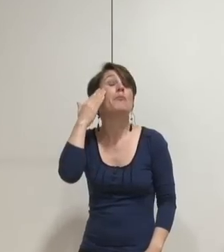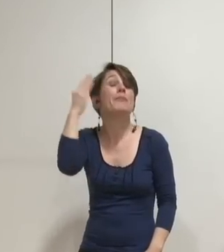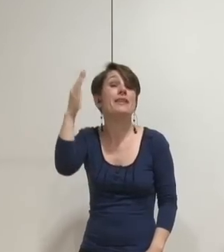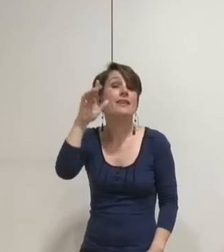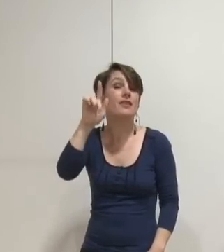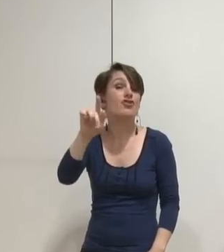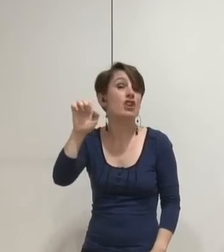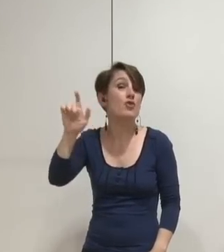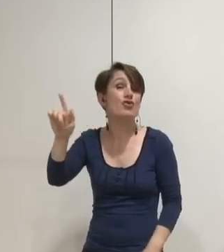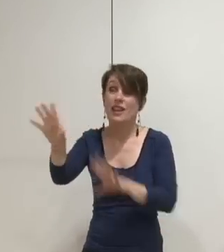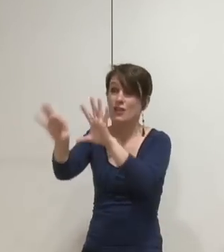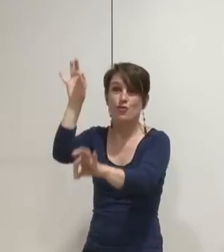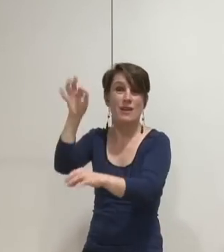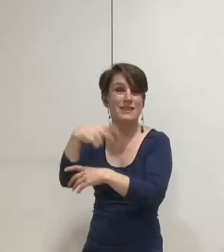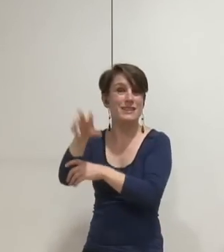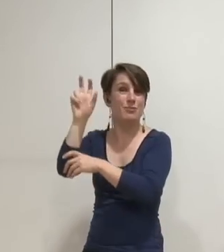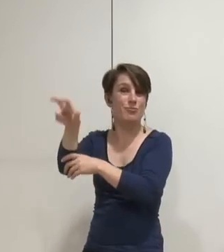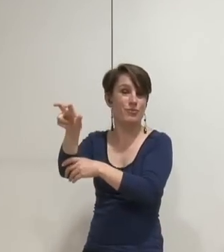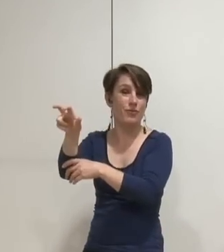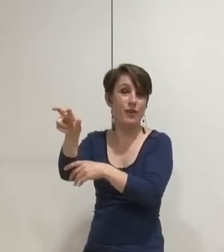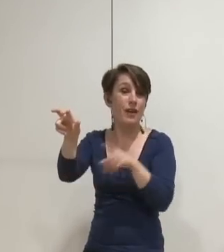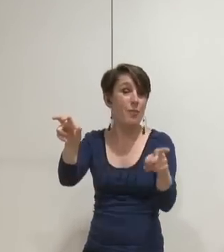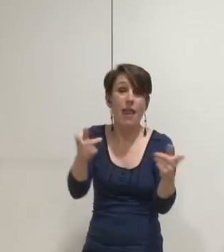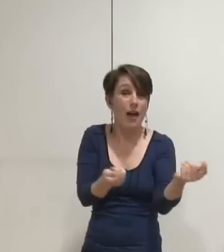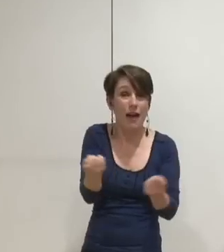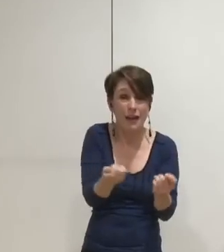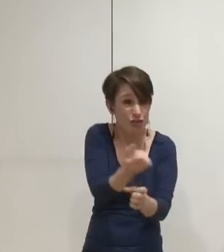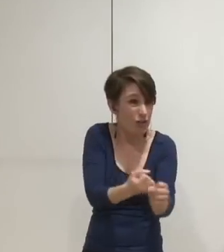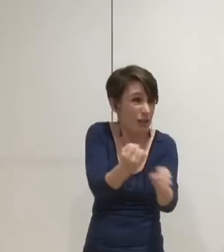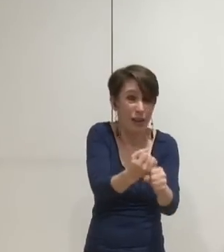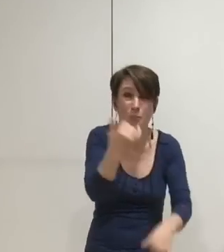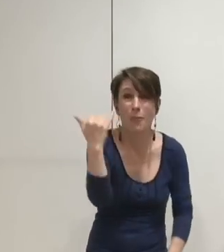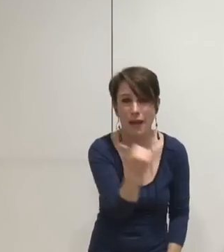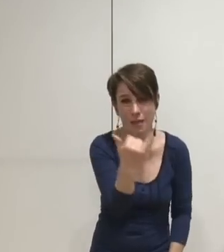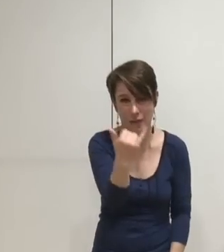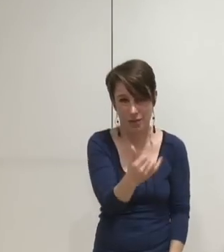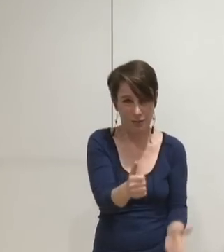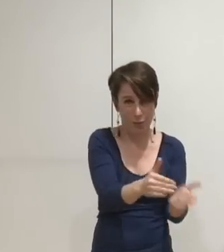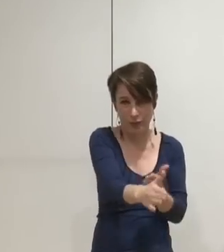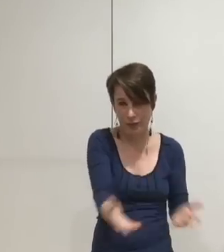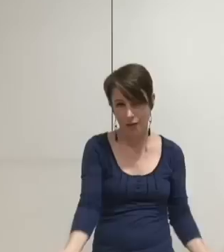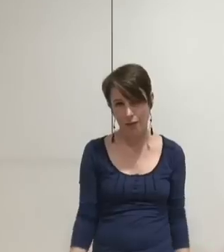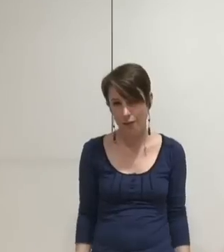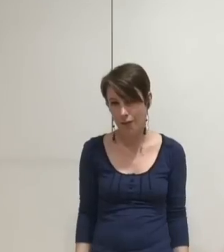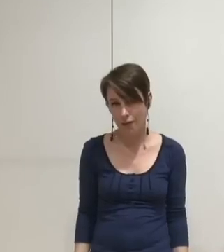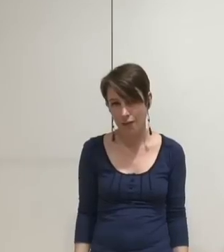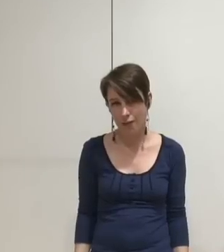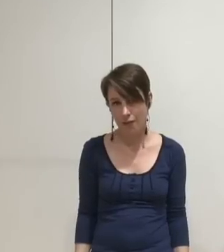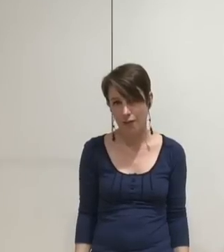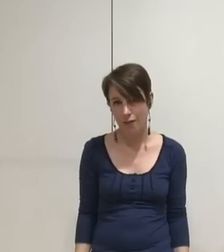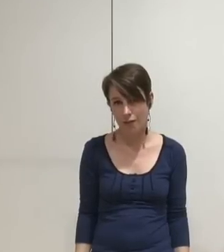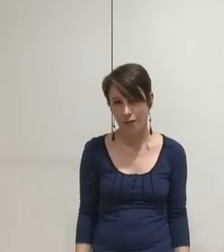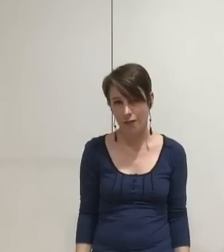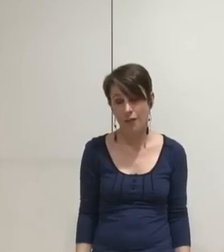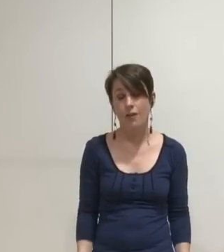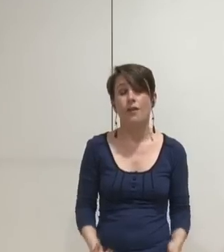collègues cette régie n'aurait jamais vu le jour ni en rêve ni en réalité tout ceci mes chers